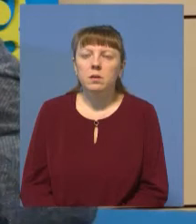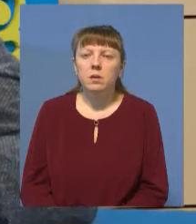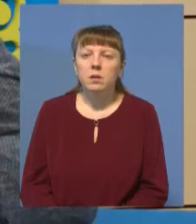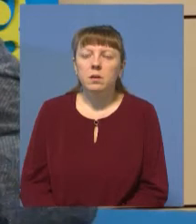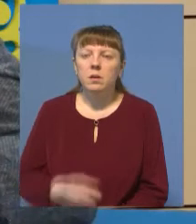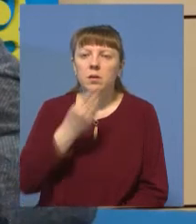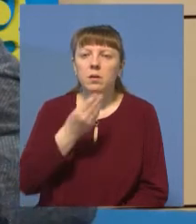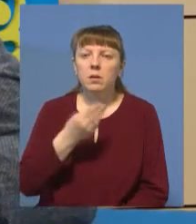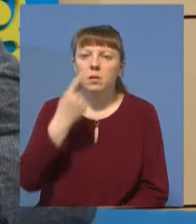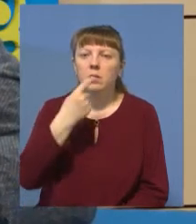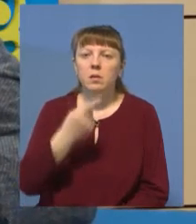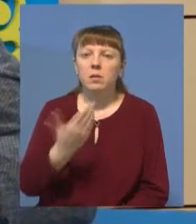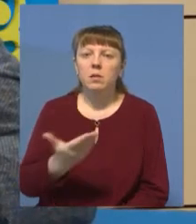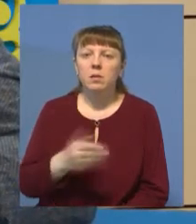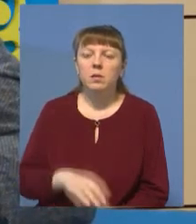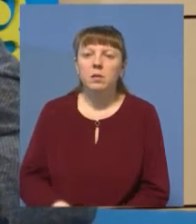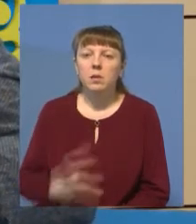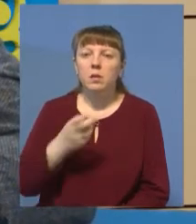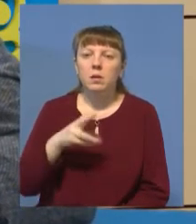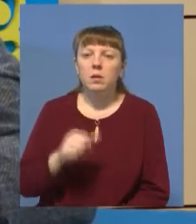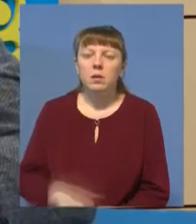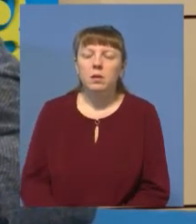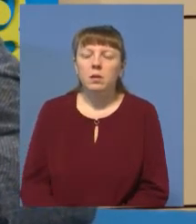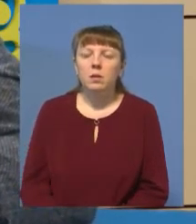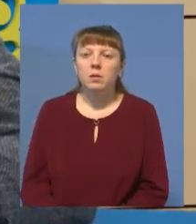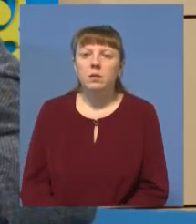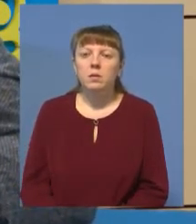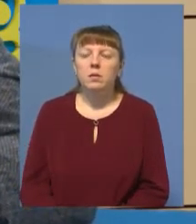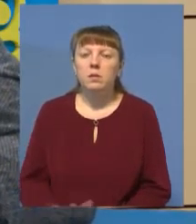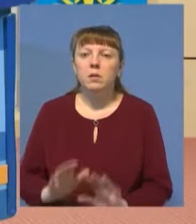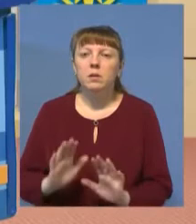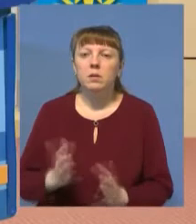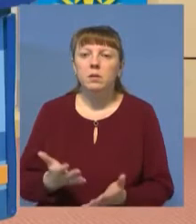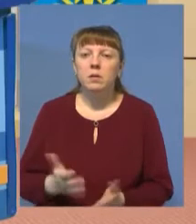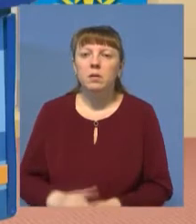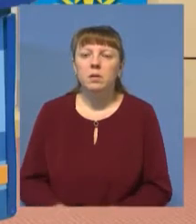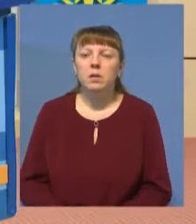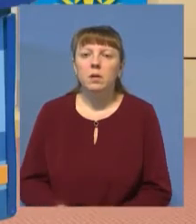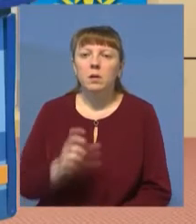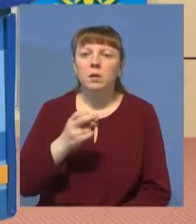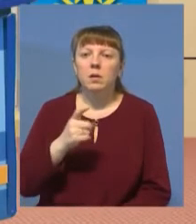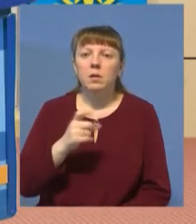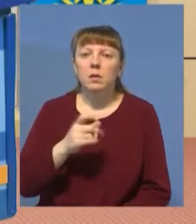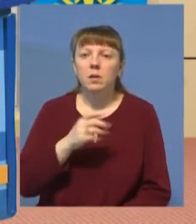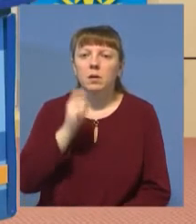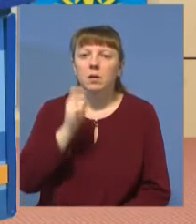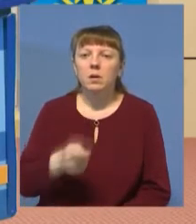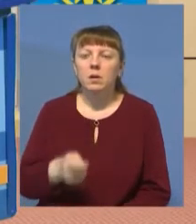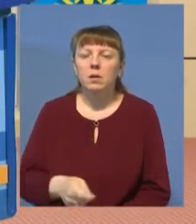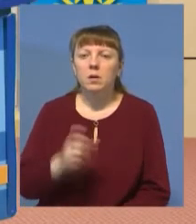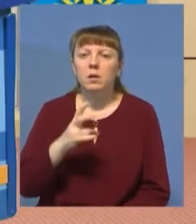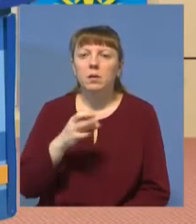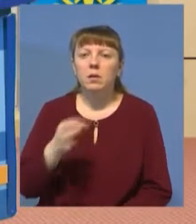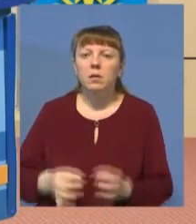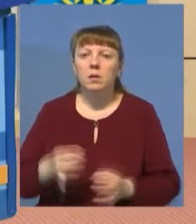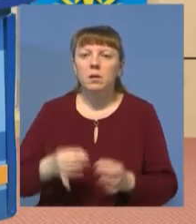расходы данные возлагаются на сторону, заявившую данное ходатайство. В случае, если уже экспертиза назначается по инициативе